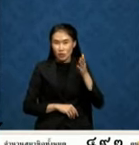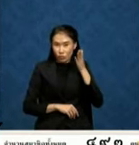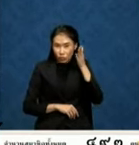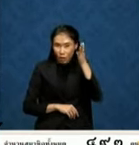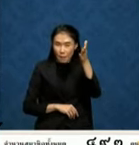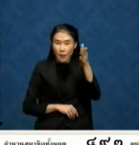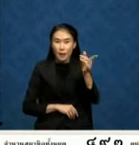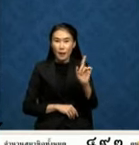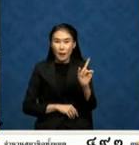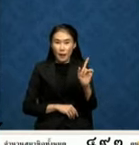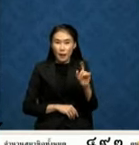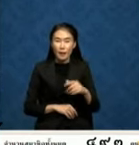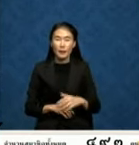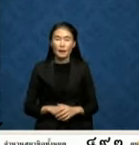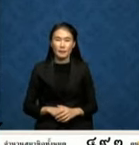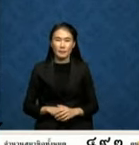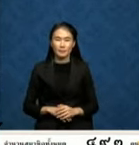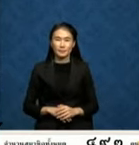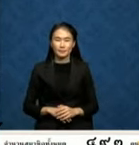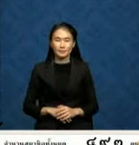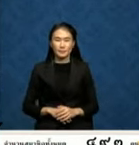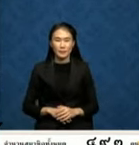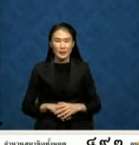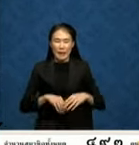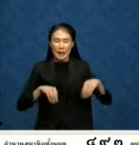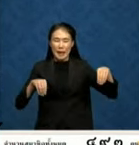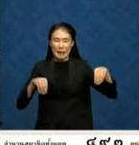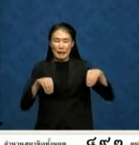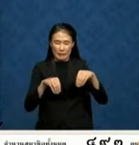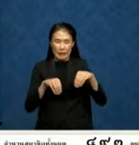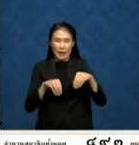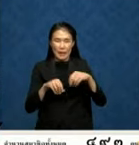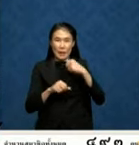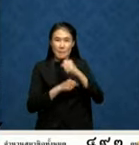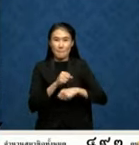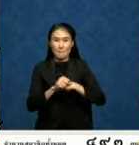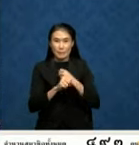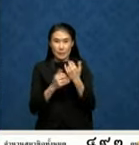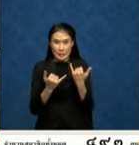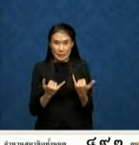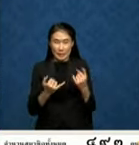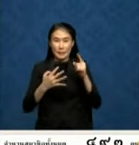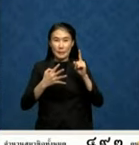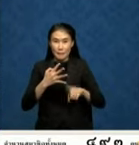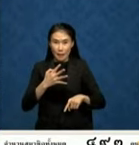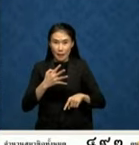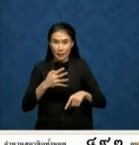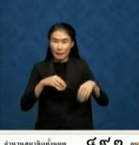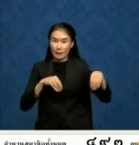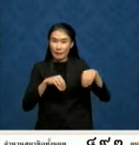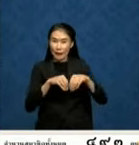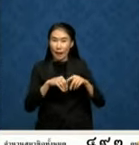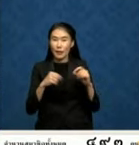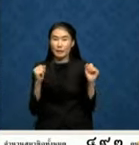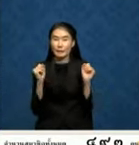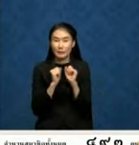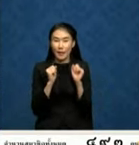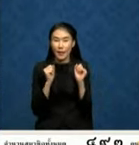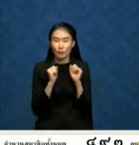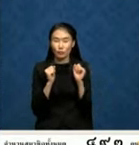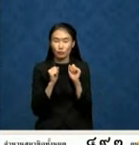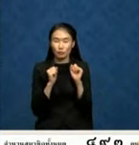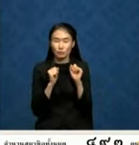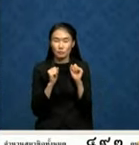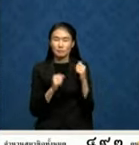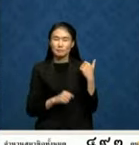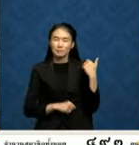ครับเนื่องจากช่วงที่จะเกิดขึ้นนะครับในช่วงปลายปีนี้ก็เป็นช่วงที่เข้าสู่ช่วงหน้าหนาวนะครับก็อาจจะมี